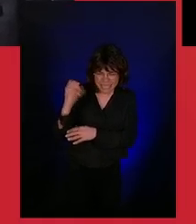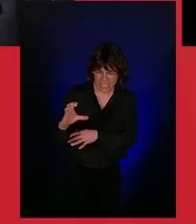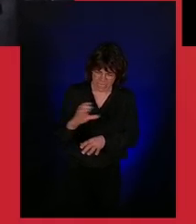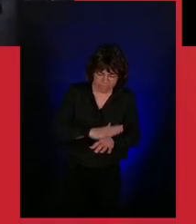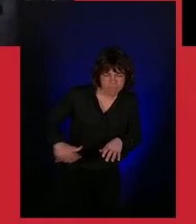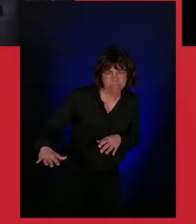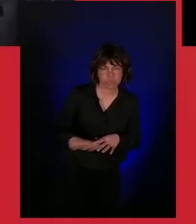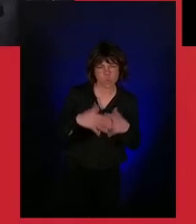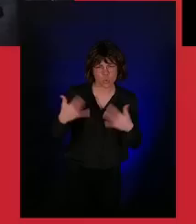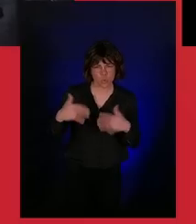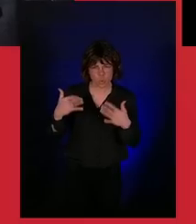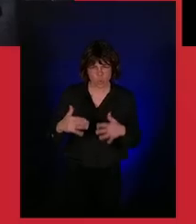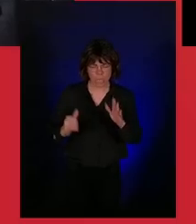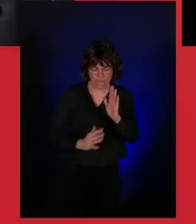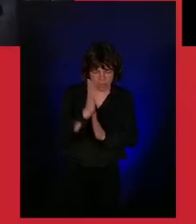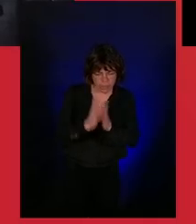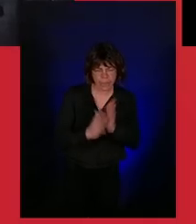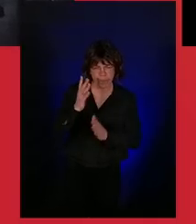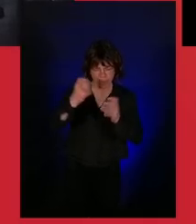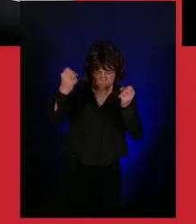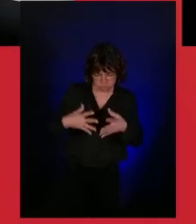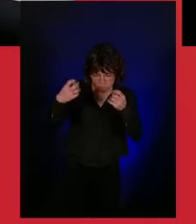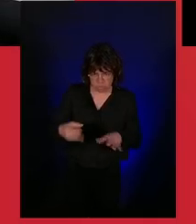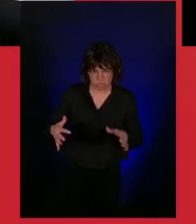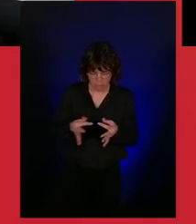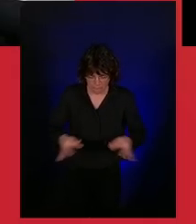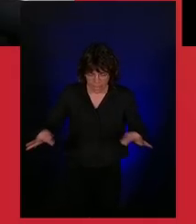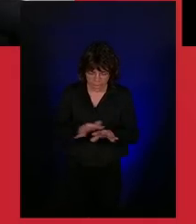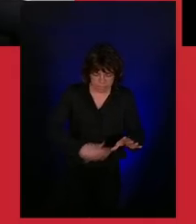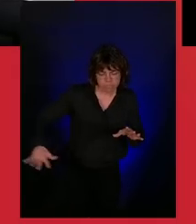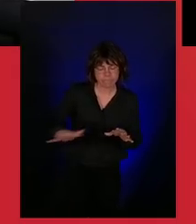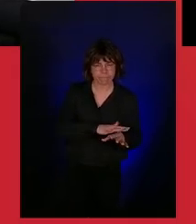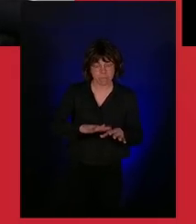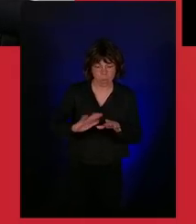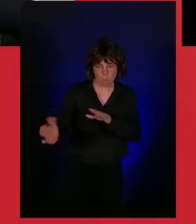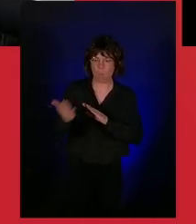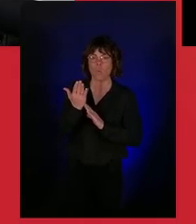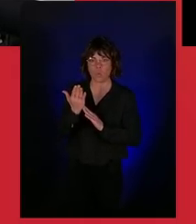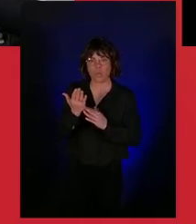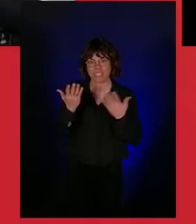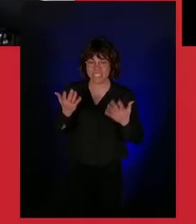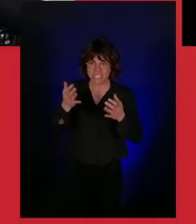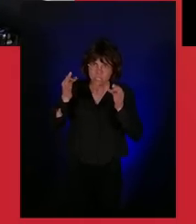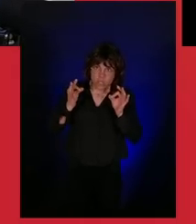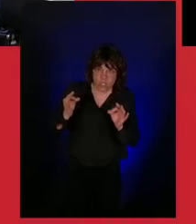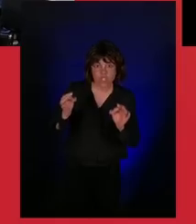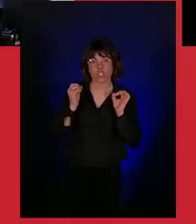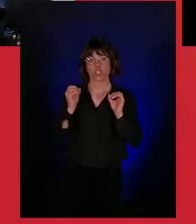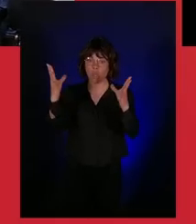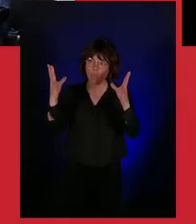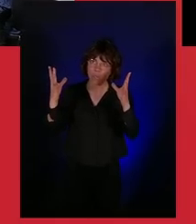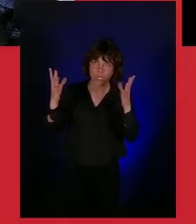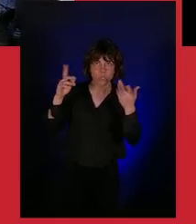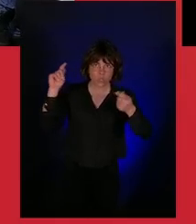persistante et les incendies catastrophiques sur l'ensemble du territoire sont venus rendre palpable le changement climatique